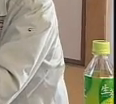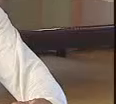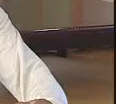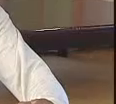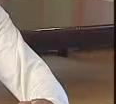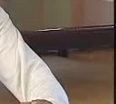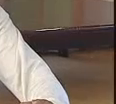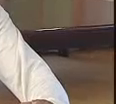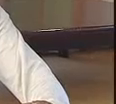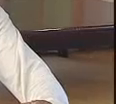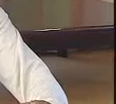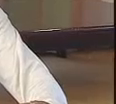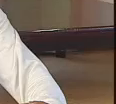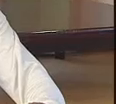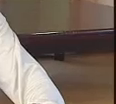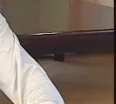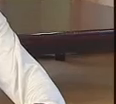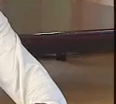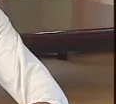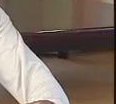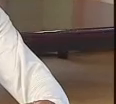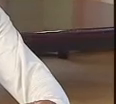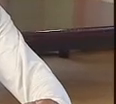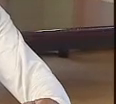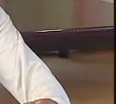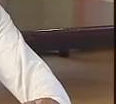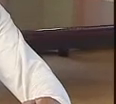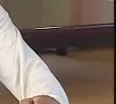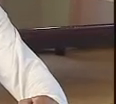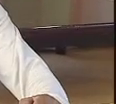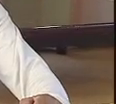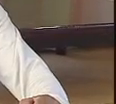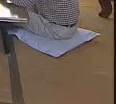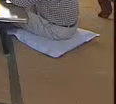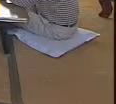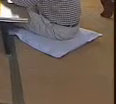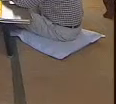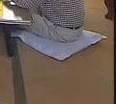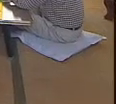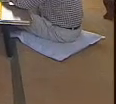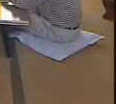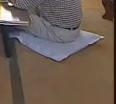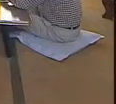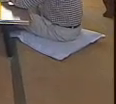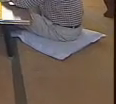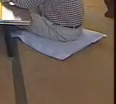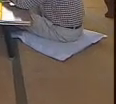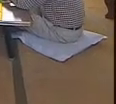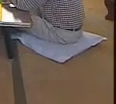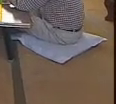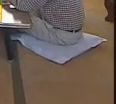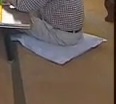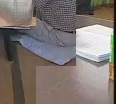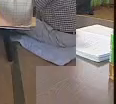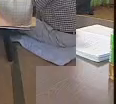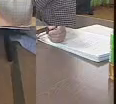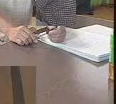られます。 まあ、うちらが作った裏地区ではゴミステーションに当番を作って当番出ておりますけ